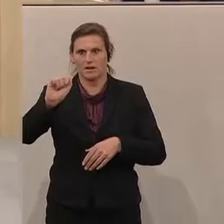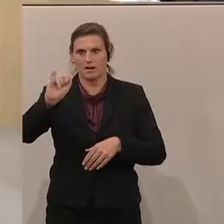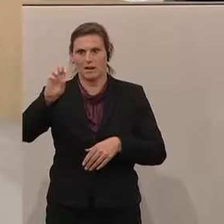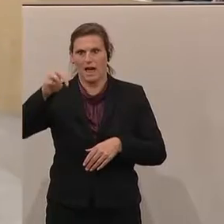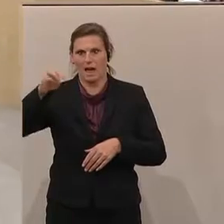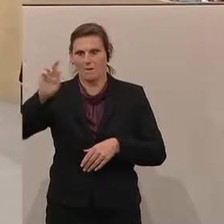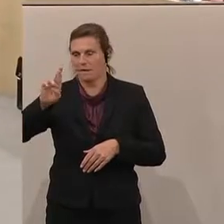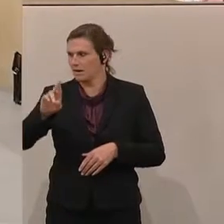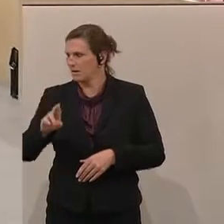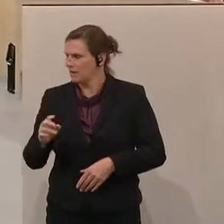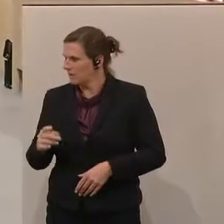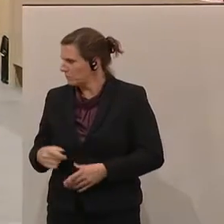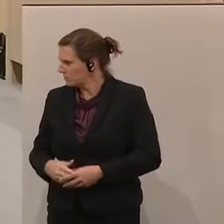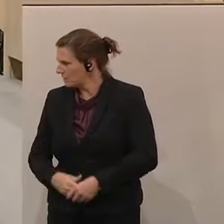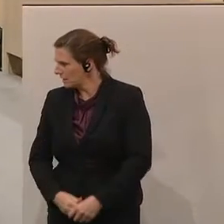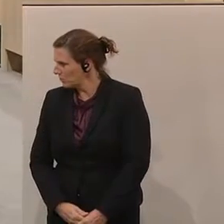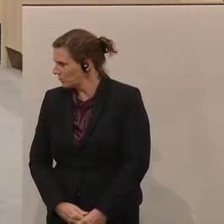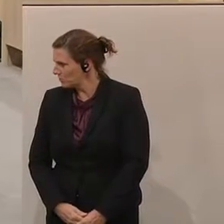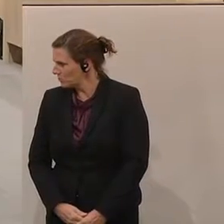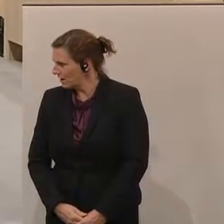Leimer. Robert Leimer.